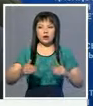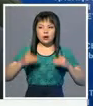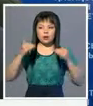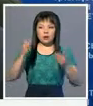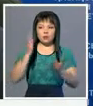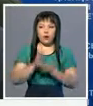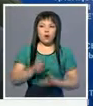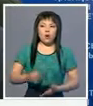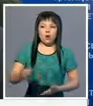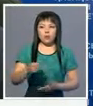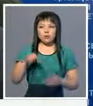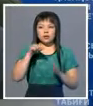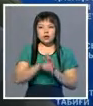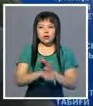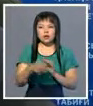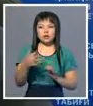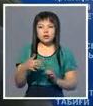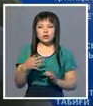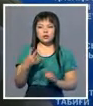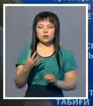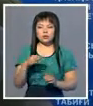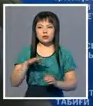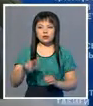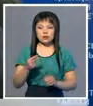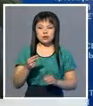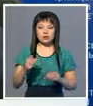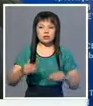ал облыс бойынша 54 тиынға қымбат. МАЭК